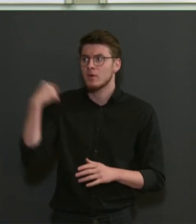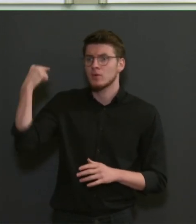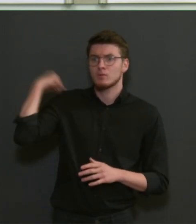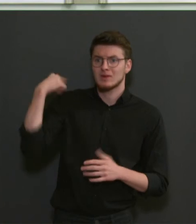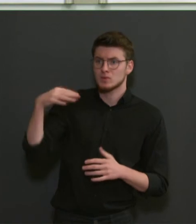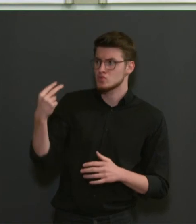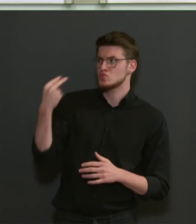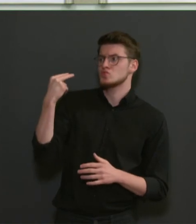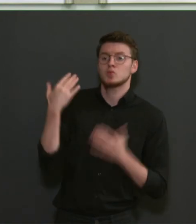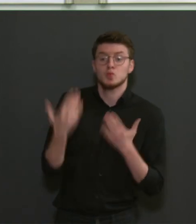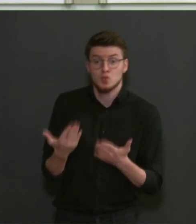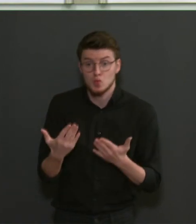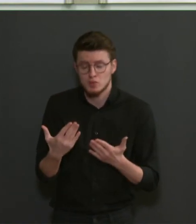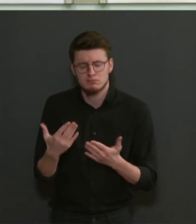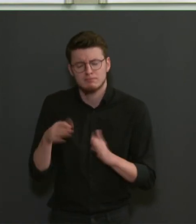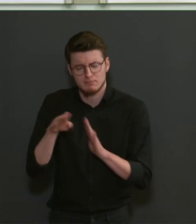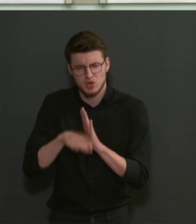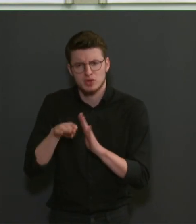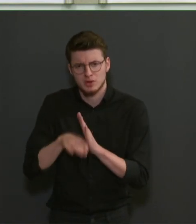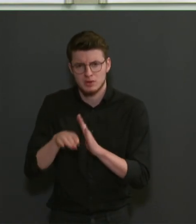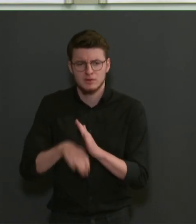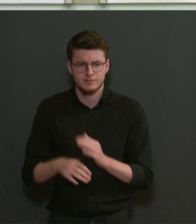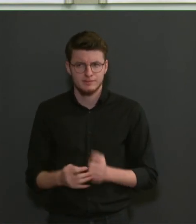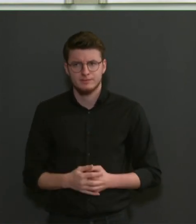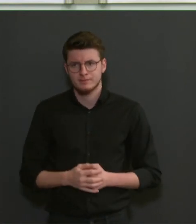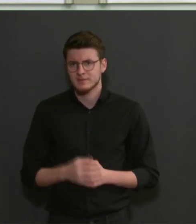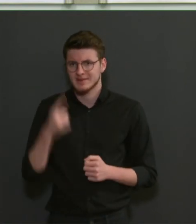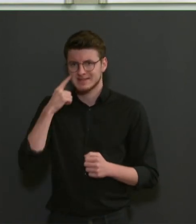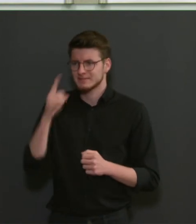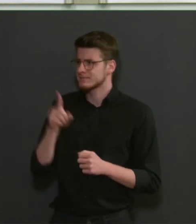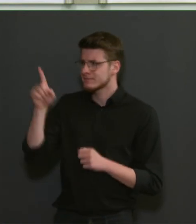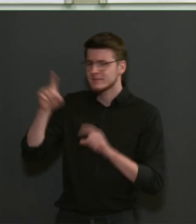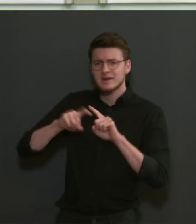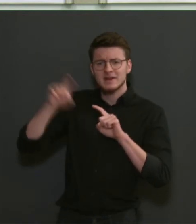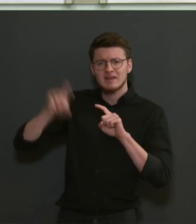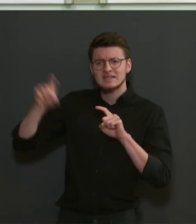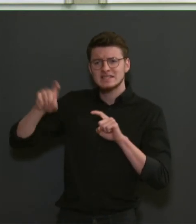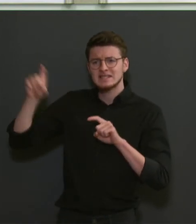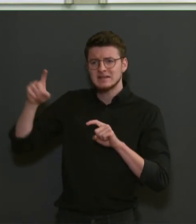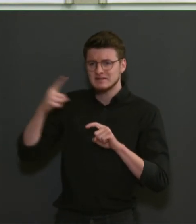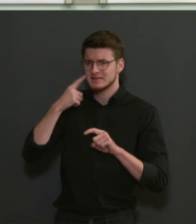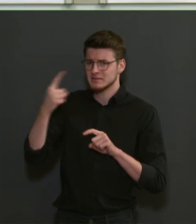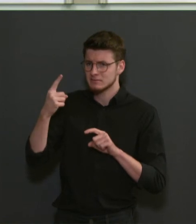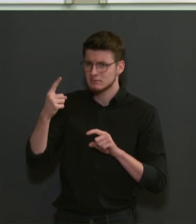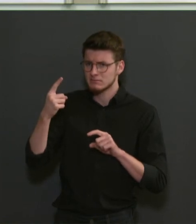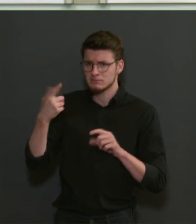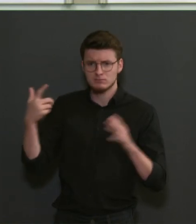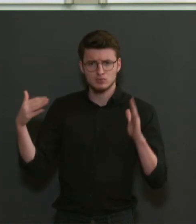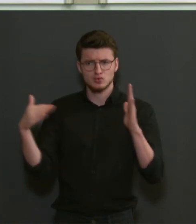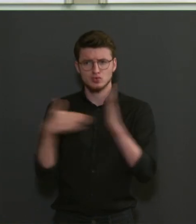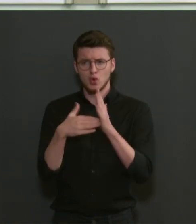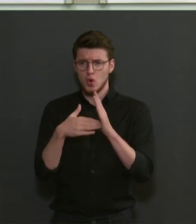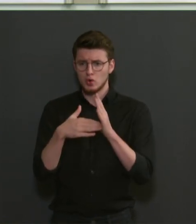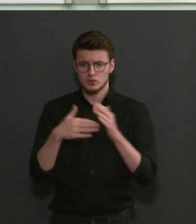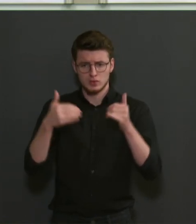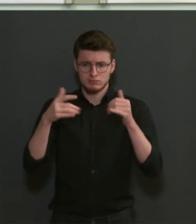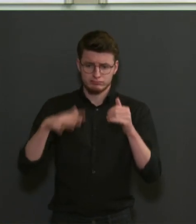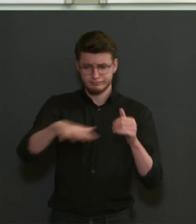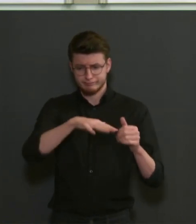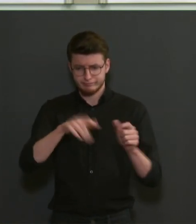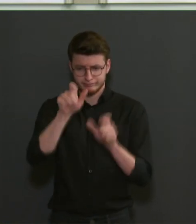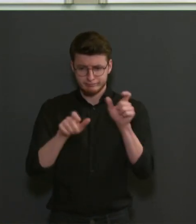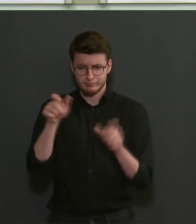Op deze grafiek kan u het aantal besmettingen per 1000 bewoners per week volgen in de woonzorgcentra